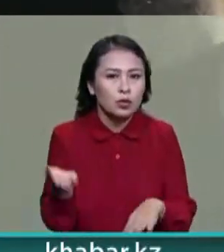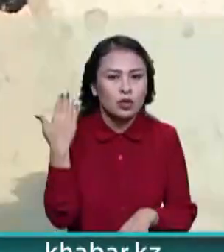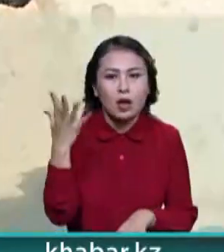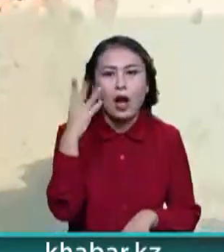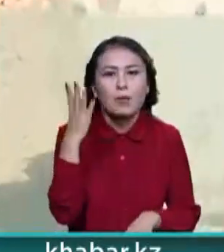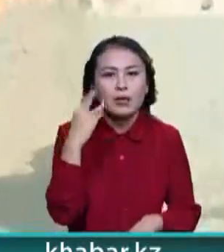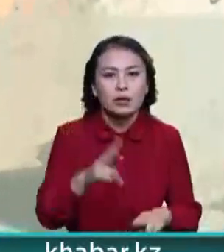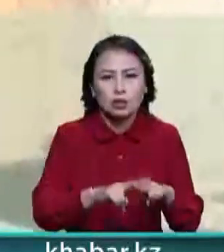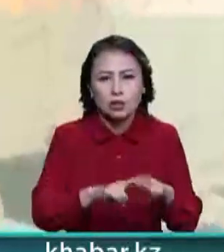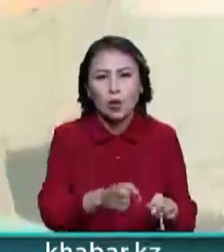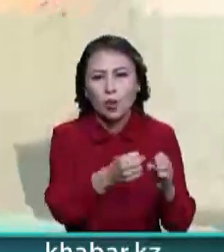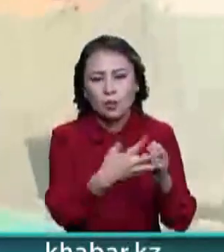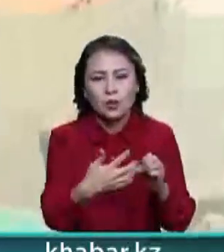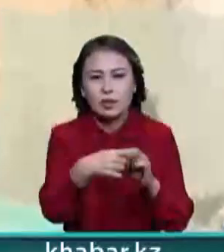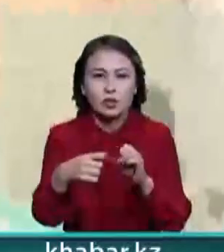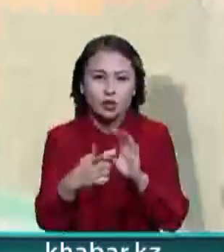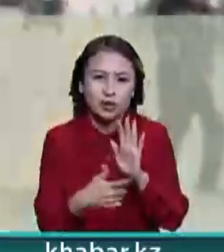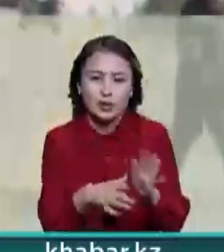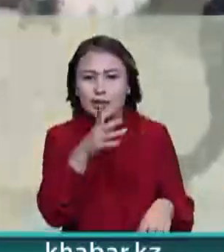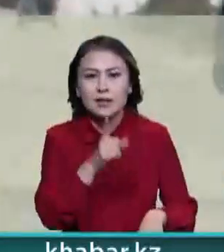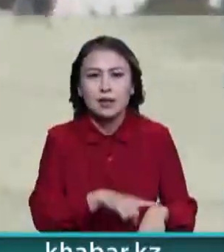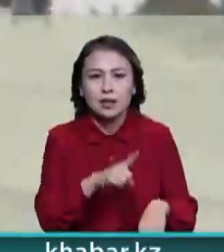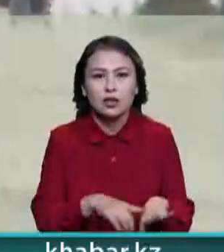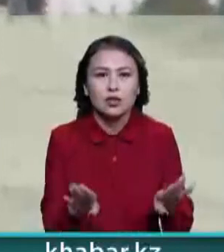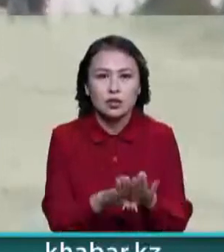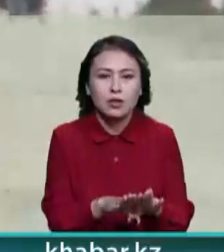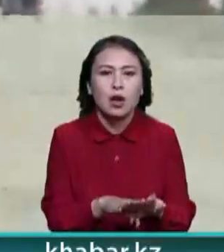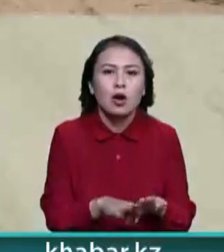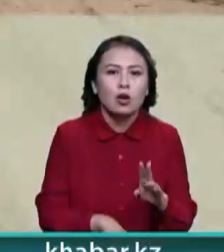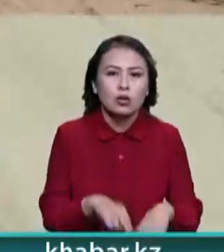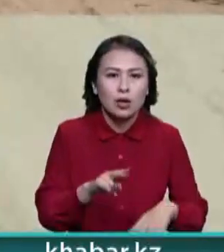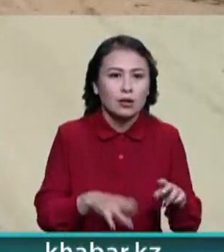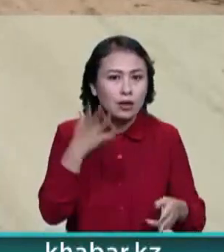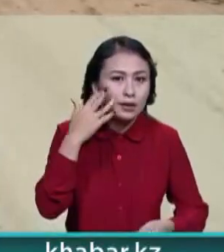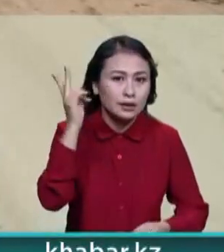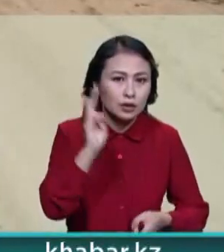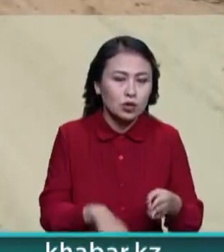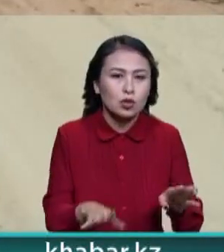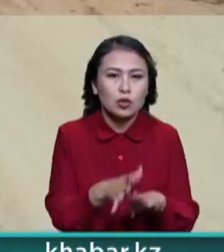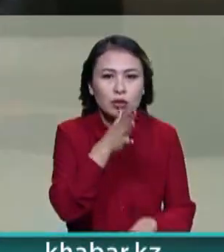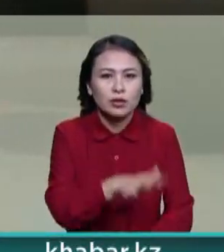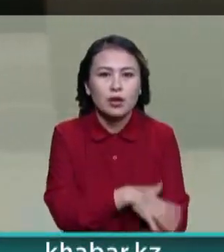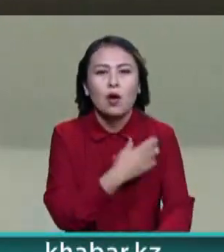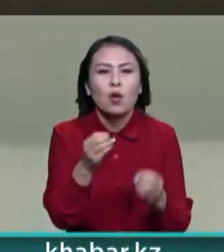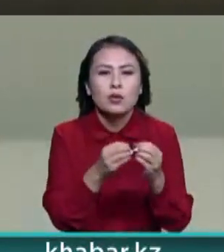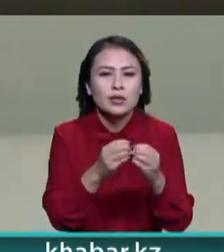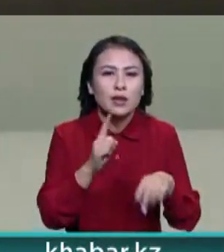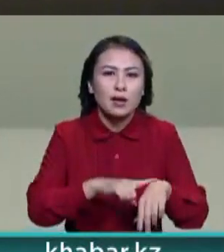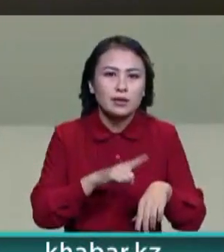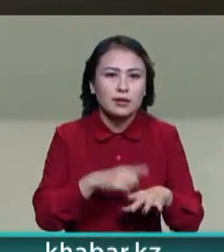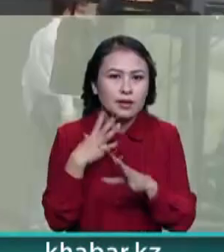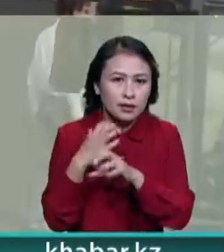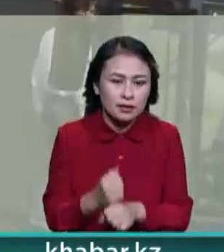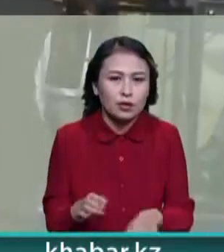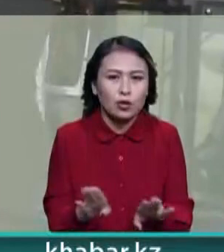Бұрын жолаушылар Алматыдан Нұр-Сұлтанға 15-17 сағатта жетсе, құрылыс аяқталғаннан кейін жол ұзақтығы 10 сағатқа